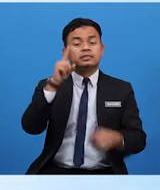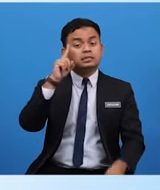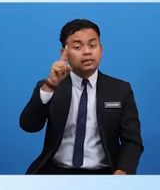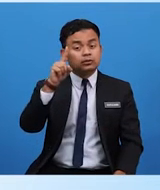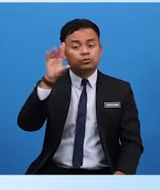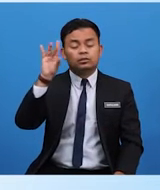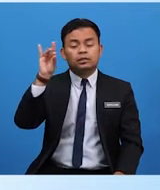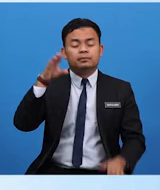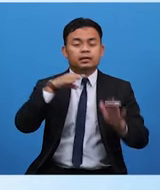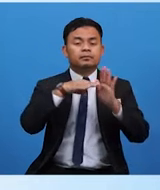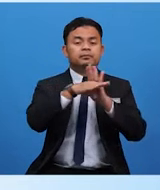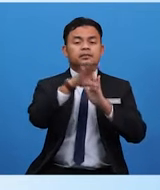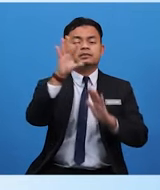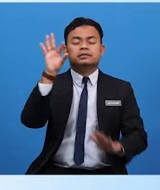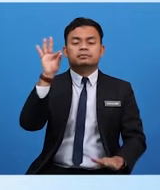89